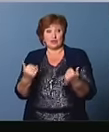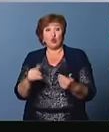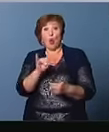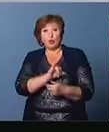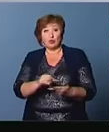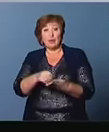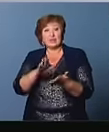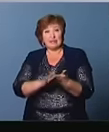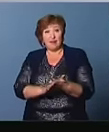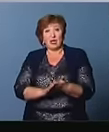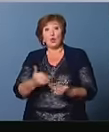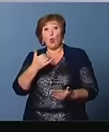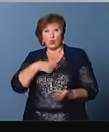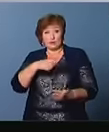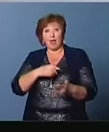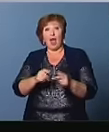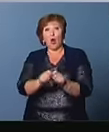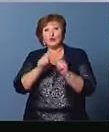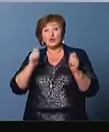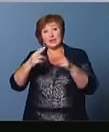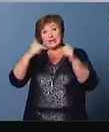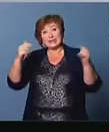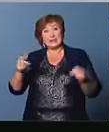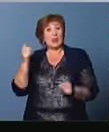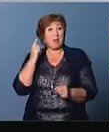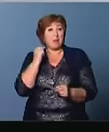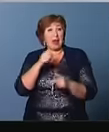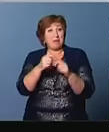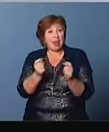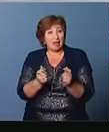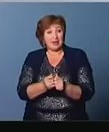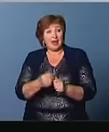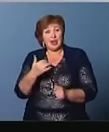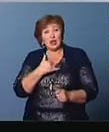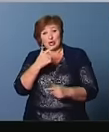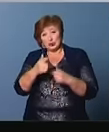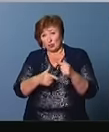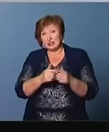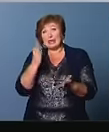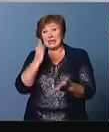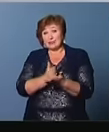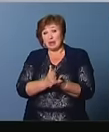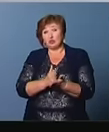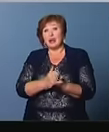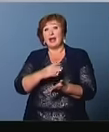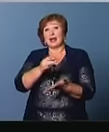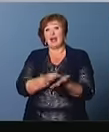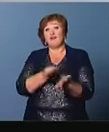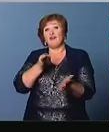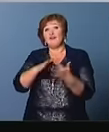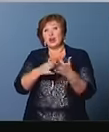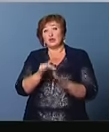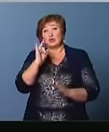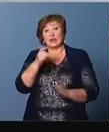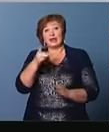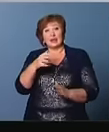то, чтобы открыть у себя резиденцию пельняне. Между прочим, единственную в мире. Расположится она, где больше всего мастеров